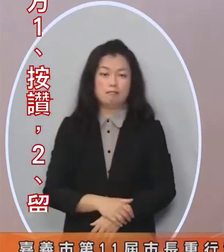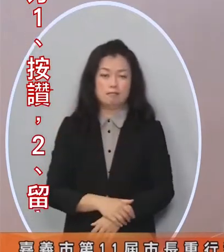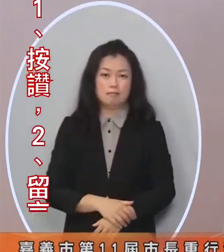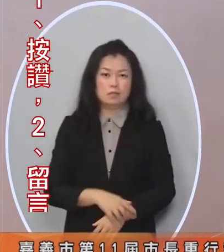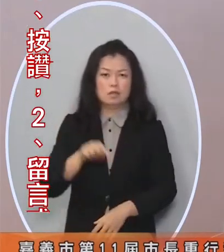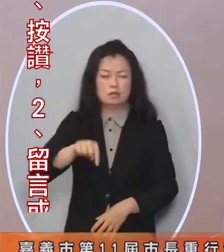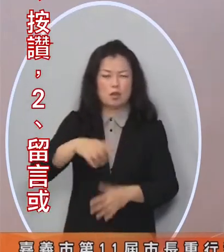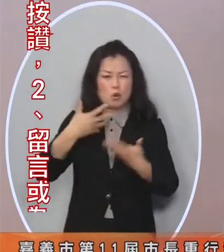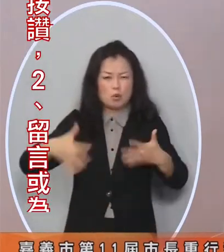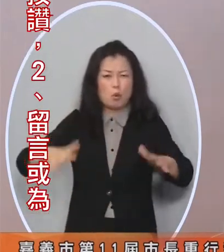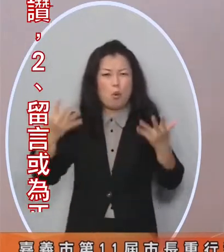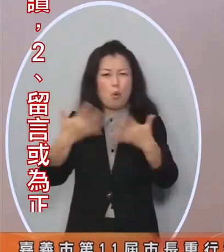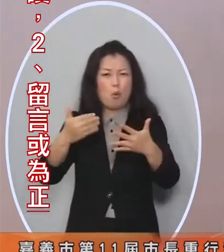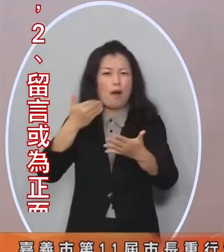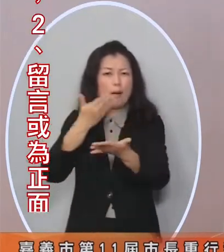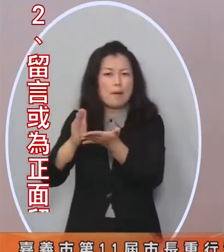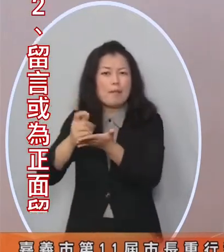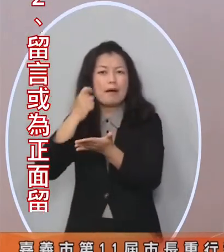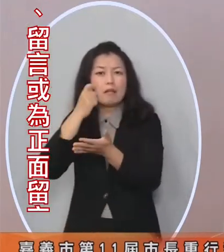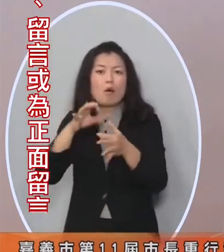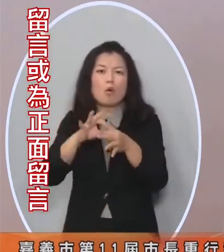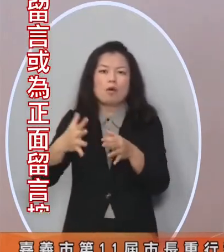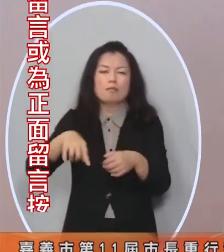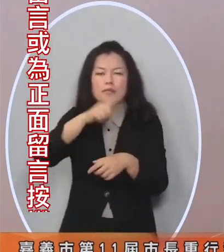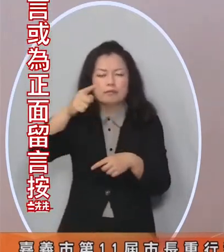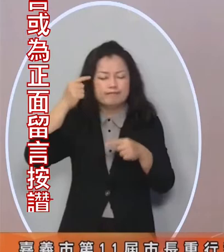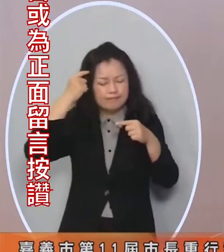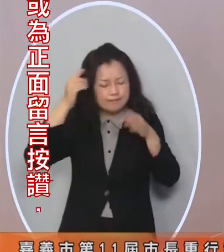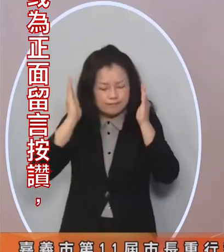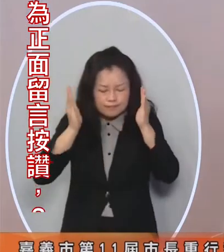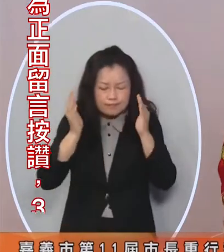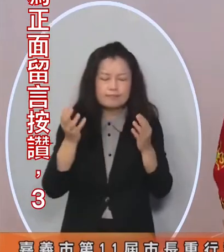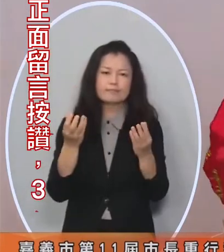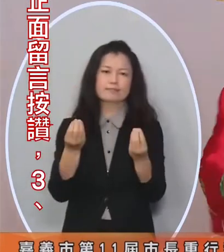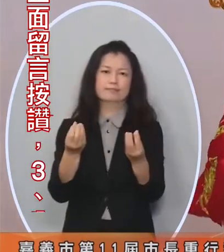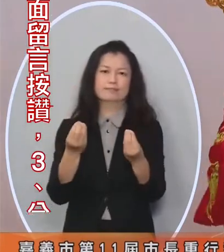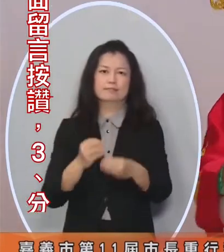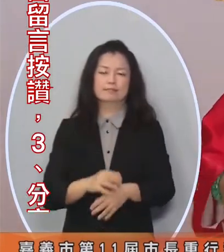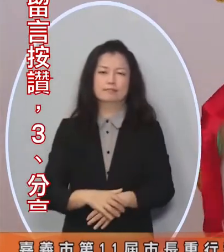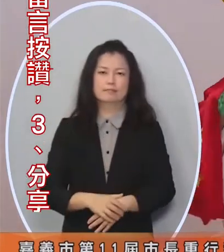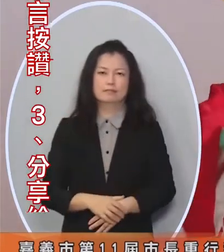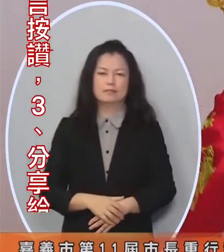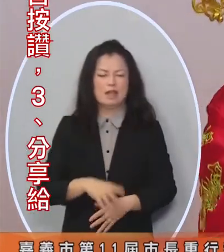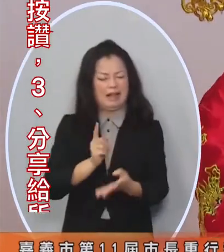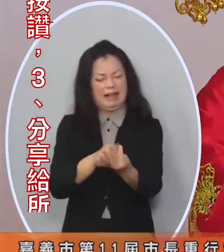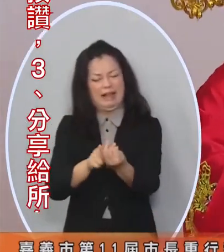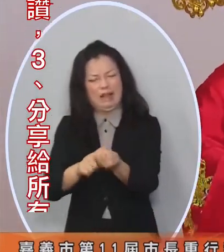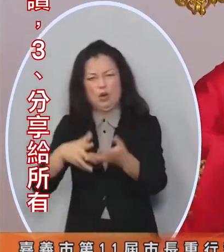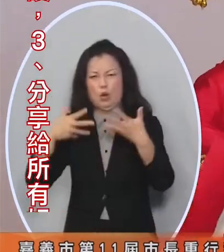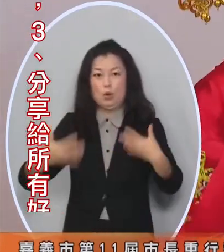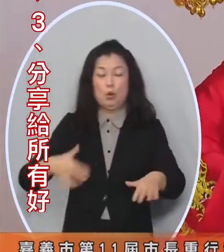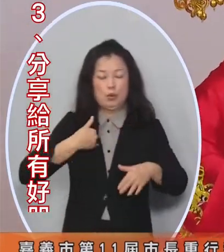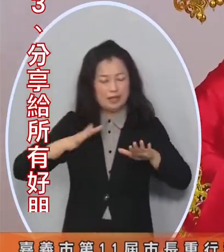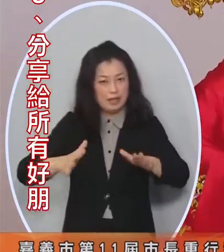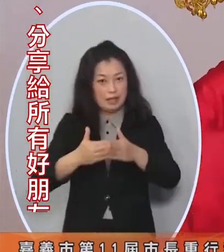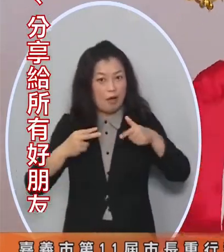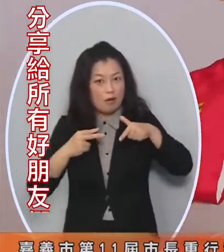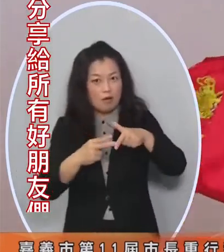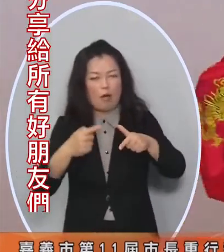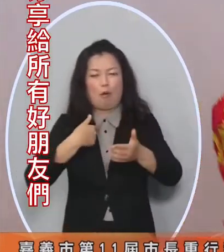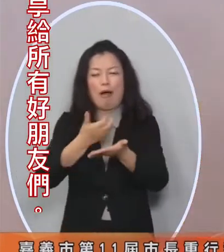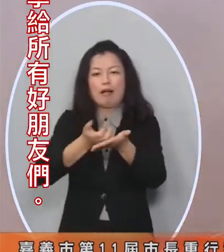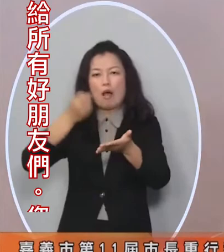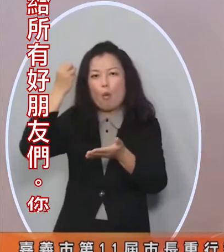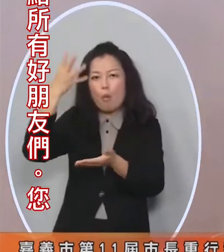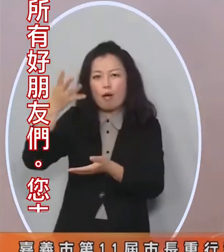决？就是大家不用心思考。另外，我啊很多啊，我们赶快要推荐哦。刚才这个